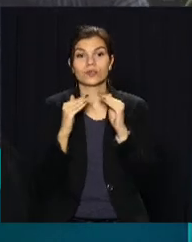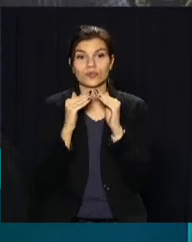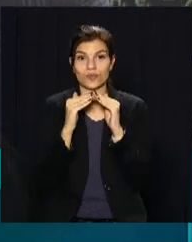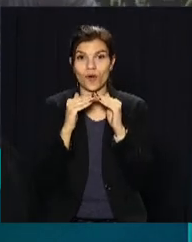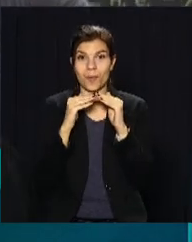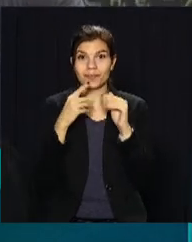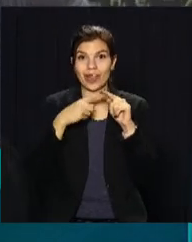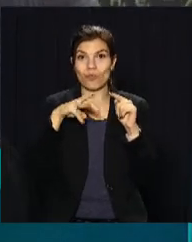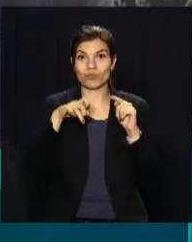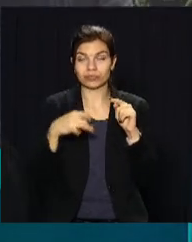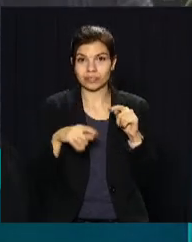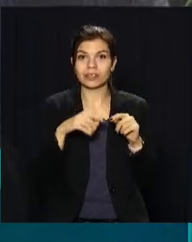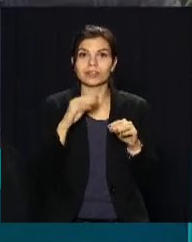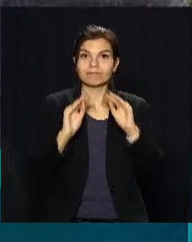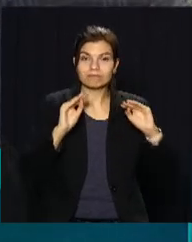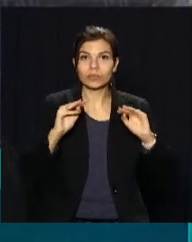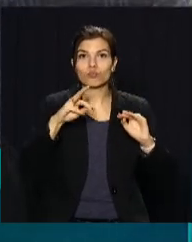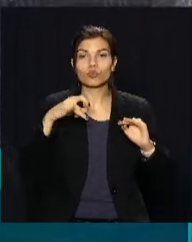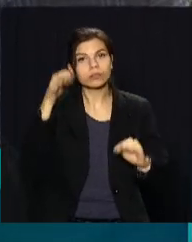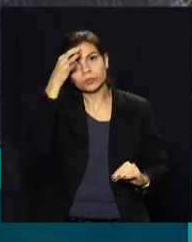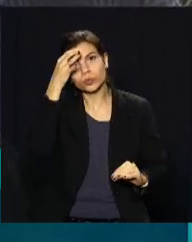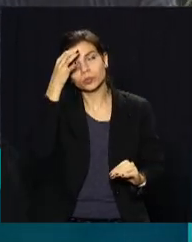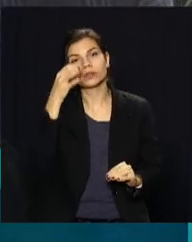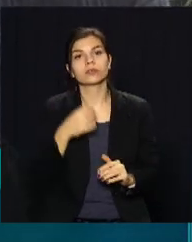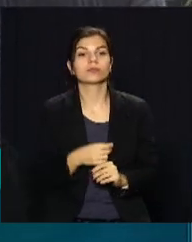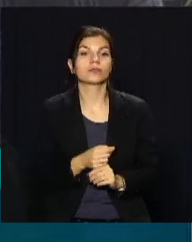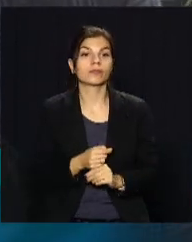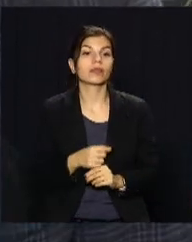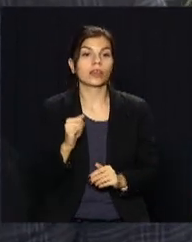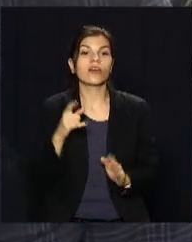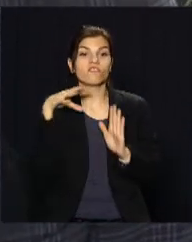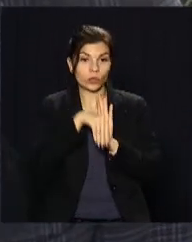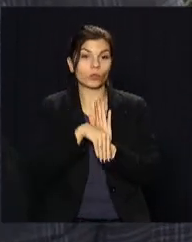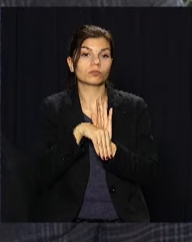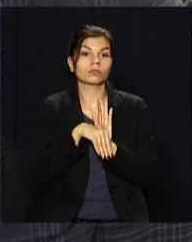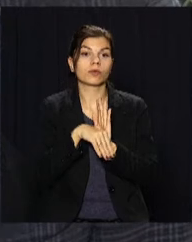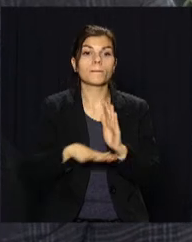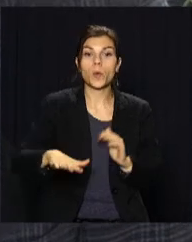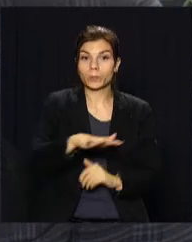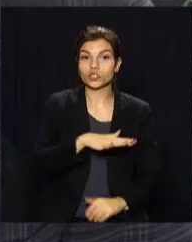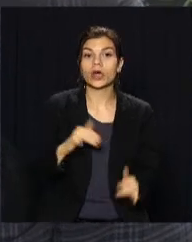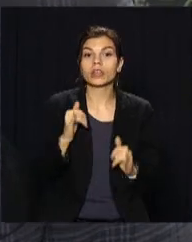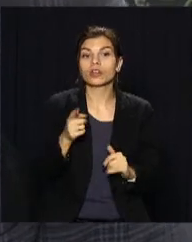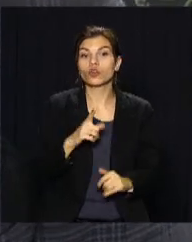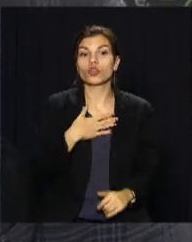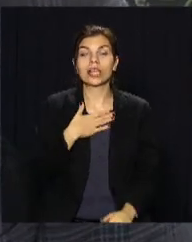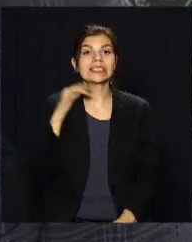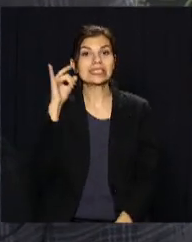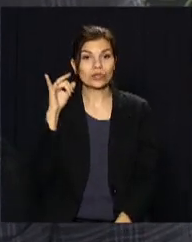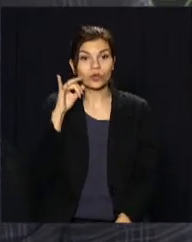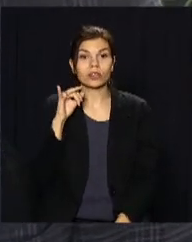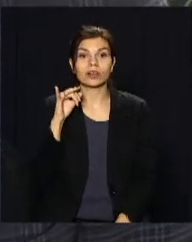других експозиційних залів. І в тому числі поміщення для того, щоб наші